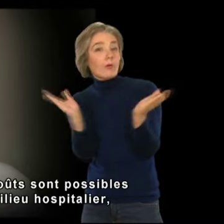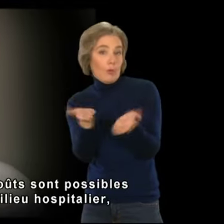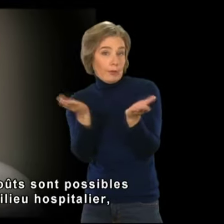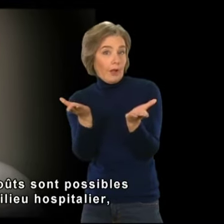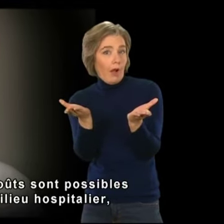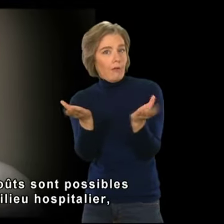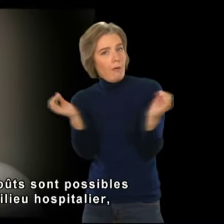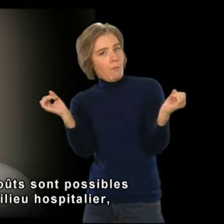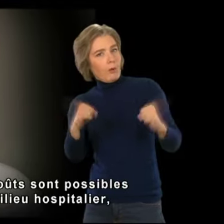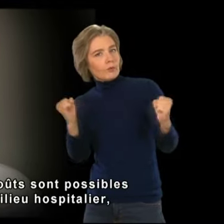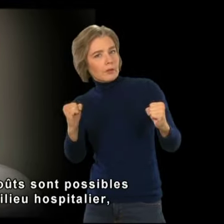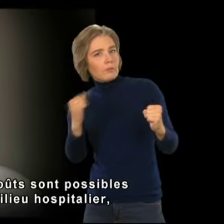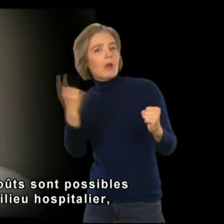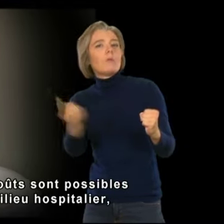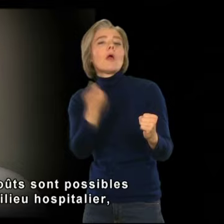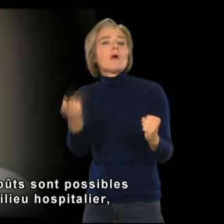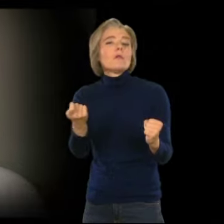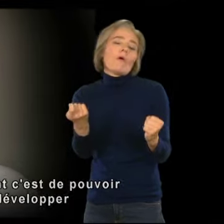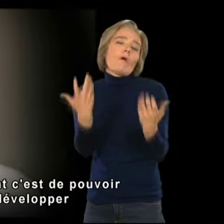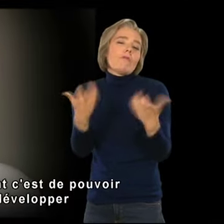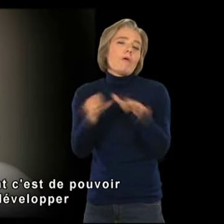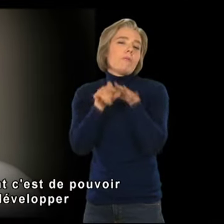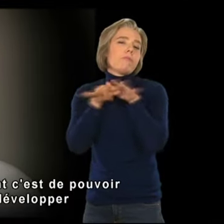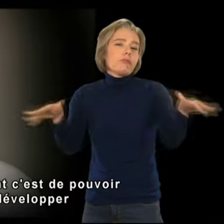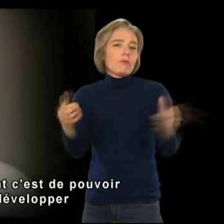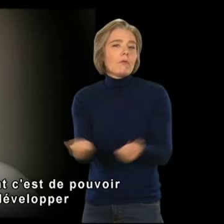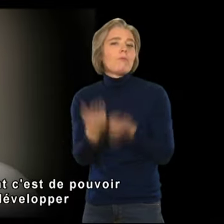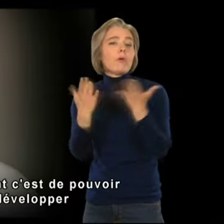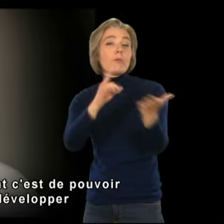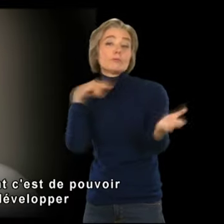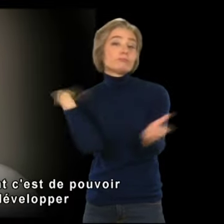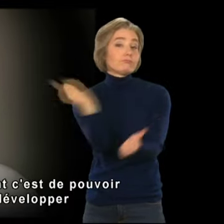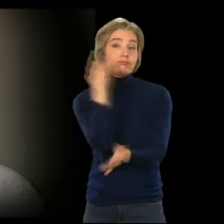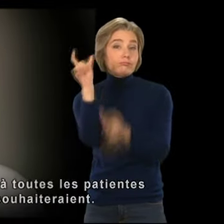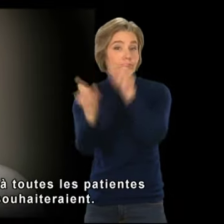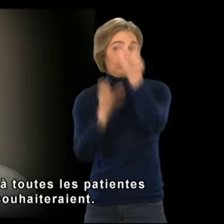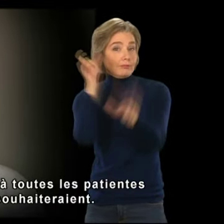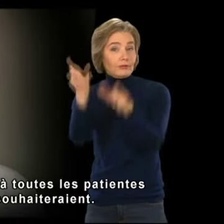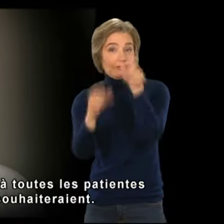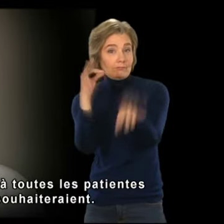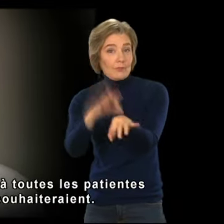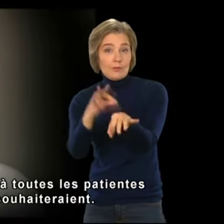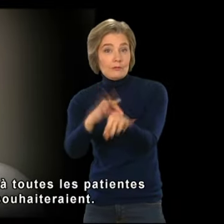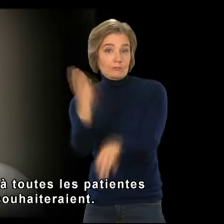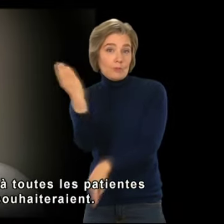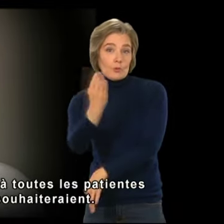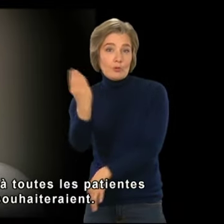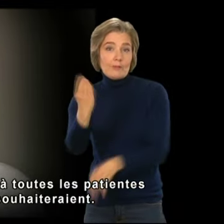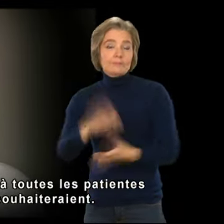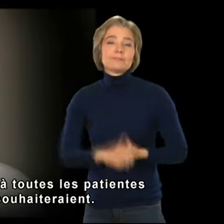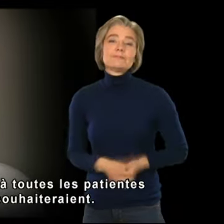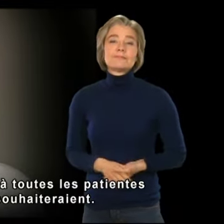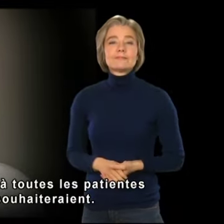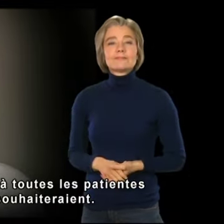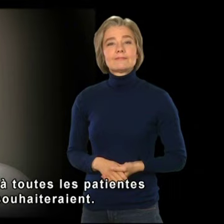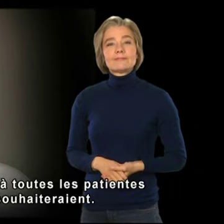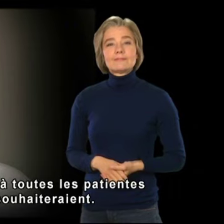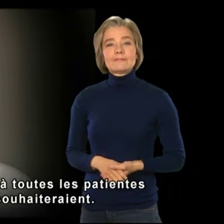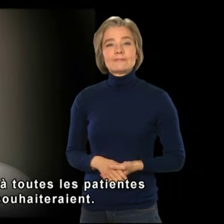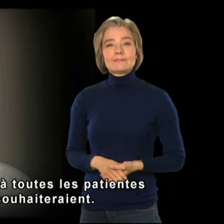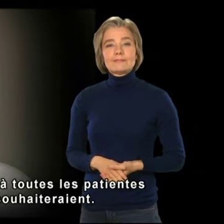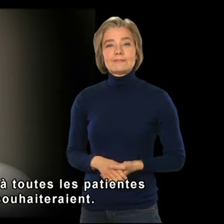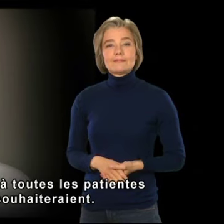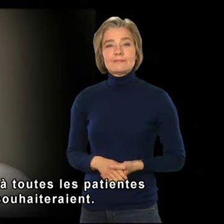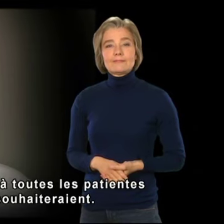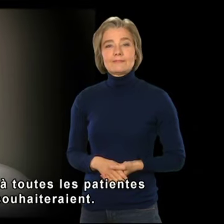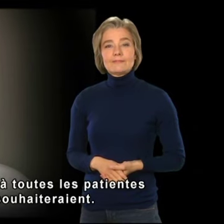sont possibles pour le milieu hospitalier, évidemment, c'est de pouvoir le développer et le proposer en offre de soins à toutes les